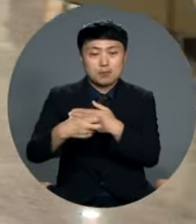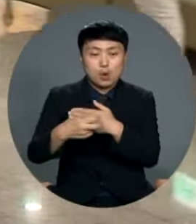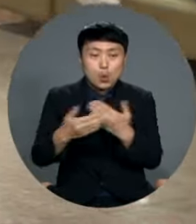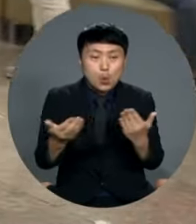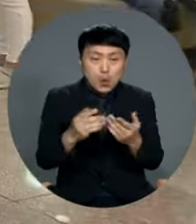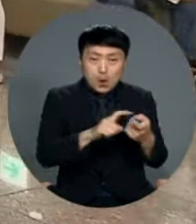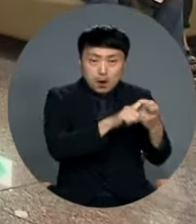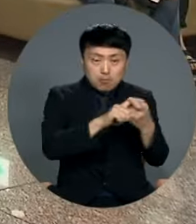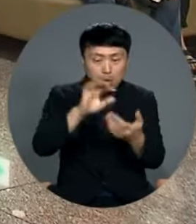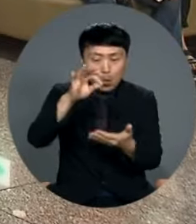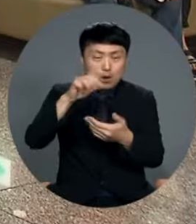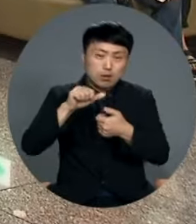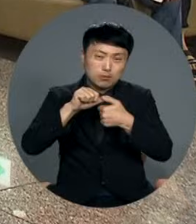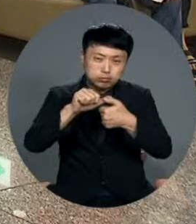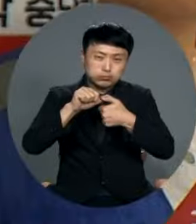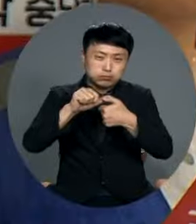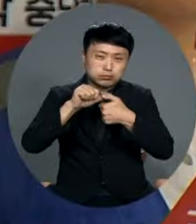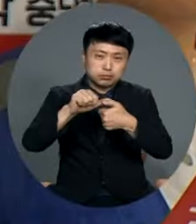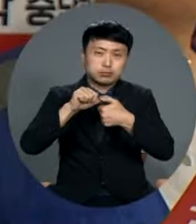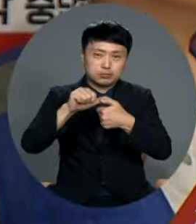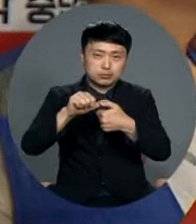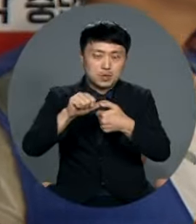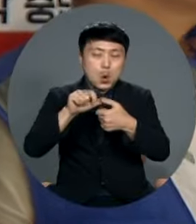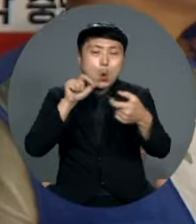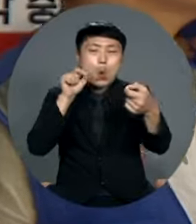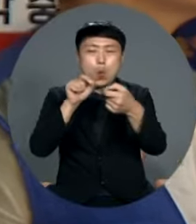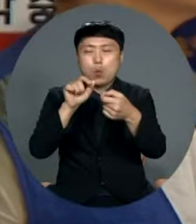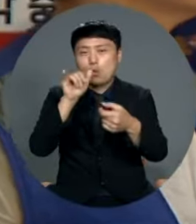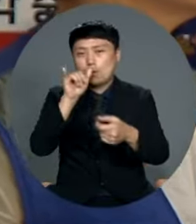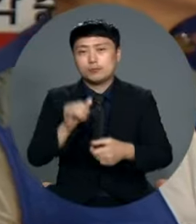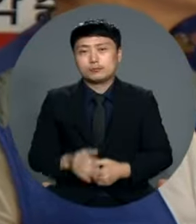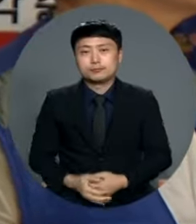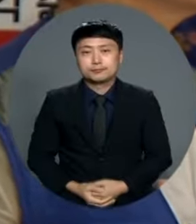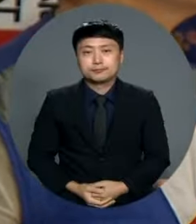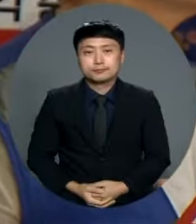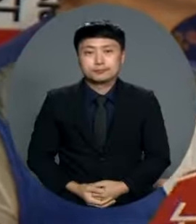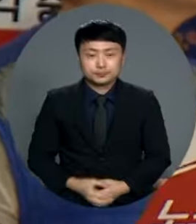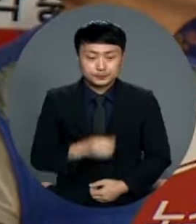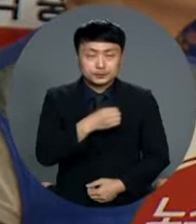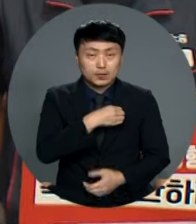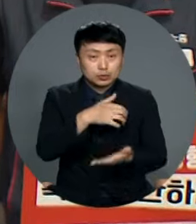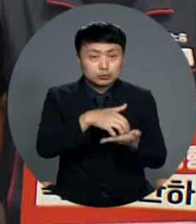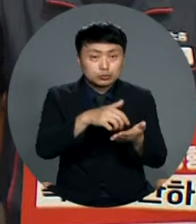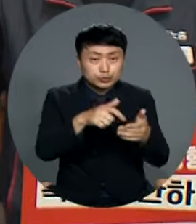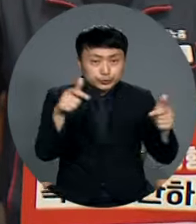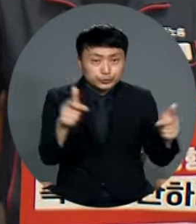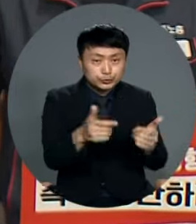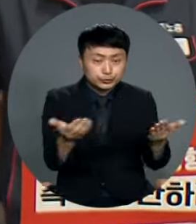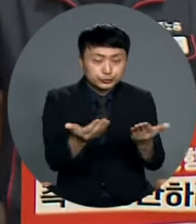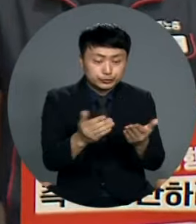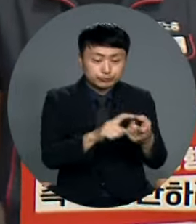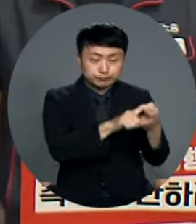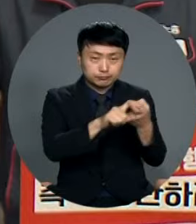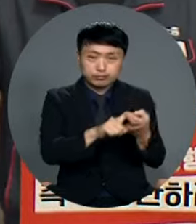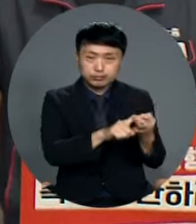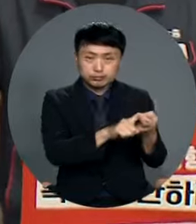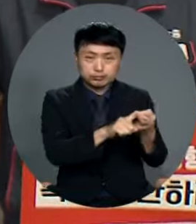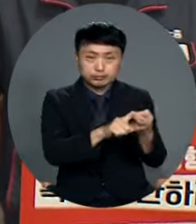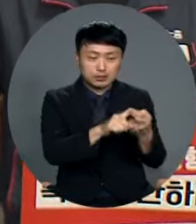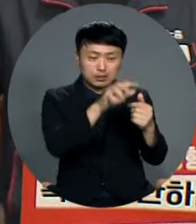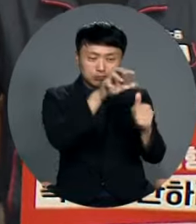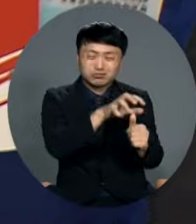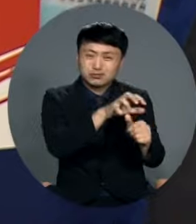달 임금과 단체 협약 교섭을 앞두고 있습니다. 조합원 수를 줄여 노조를 무력화하려 한다는